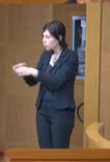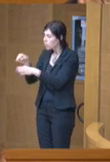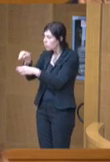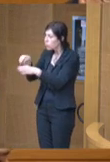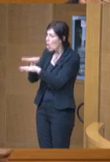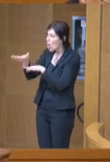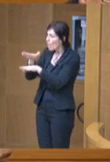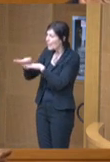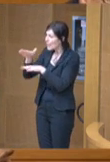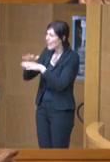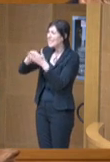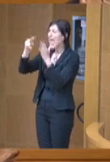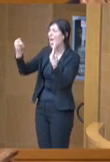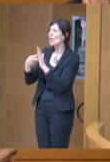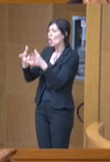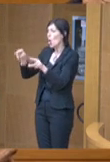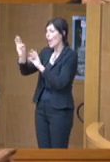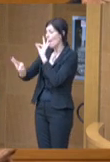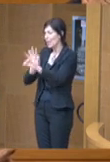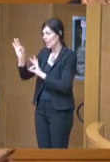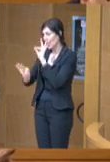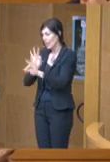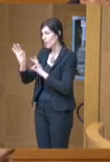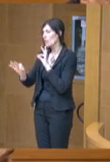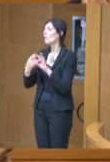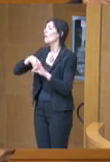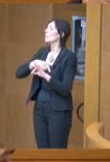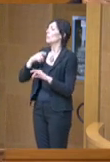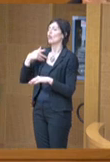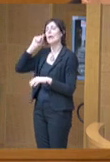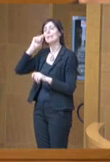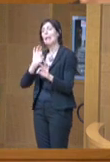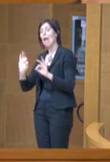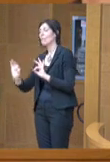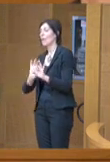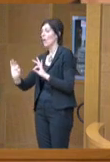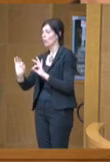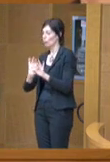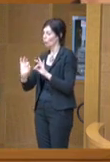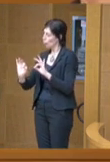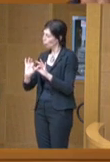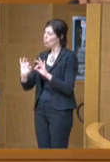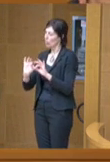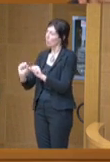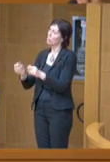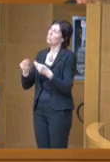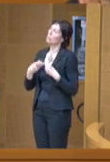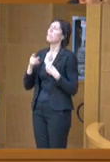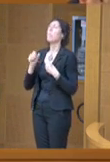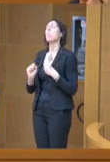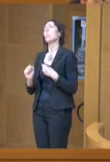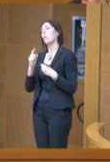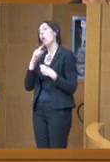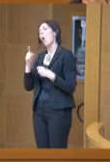competenze tecnico-riabilitative, usiamo una strategia che ci permette di descrivere il bisogno delle persone